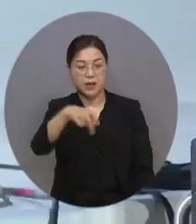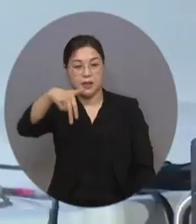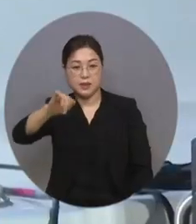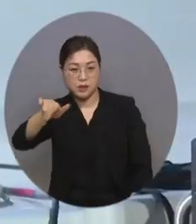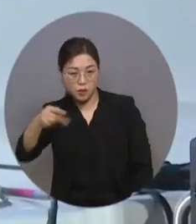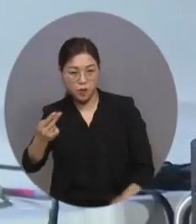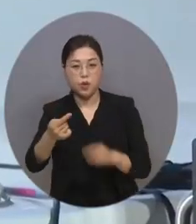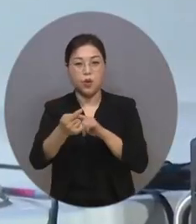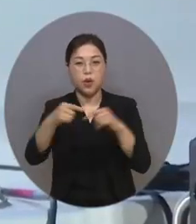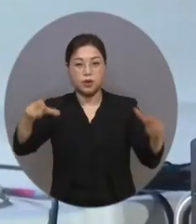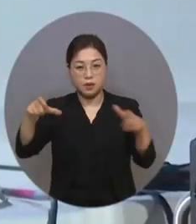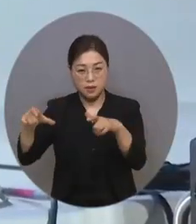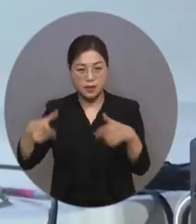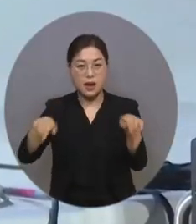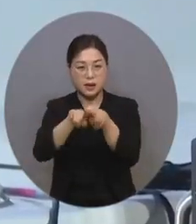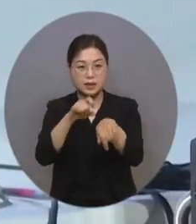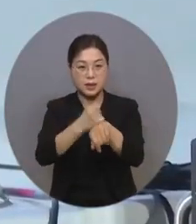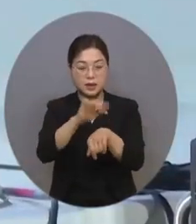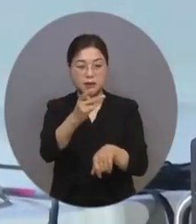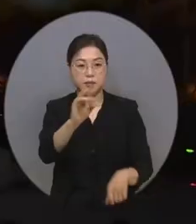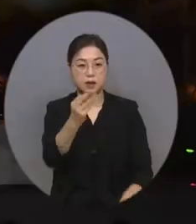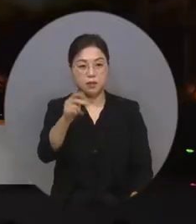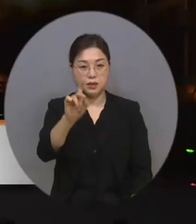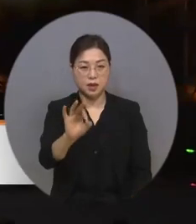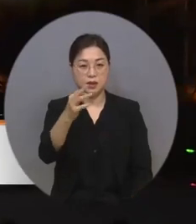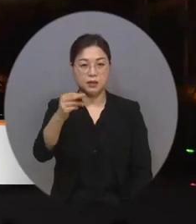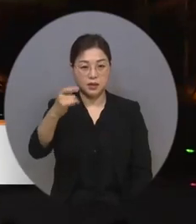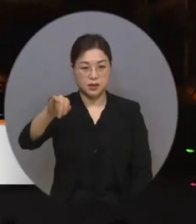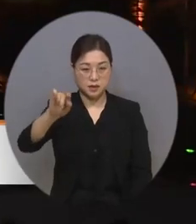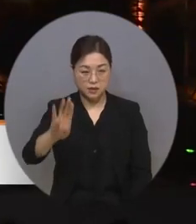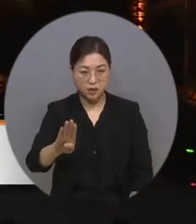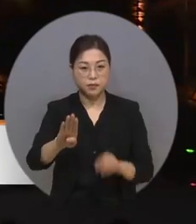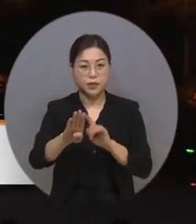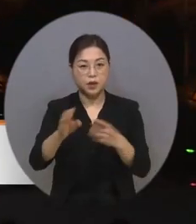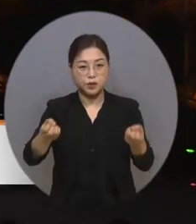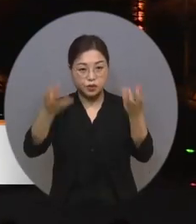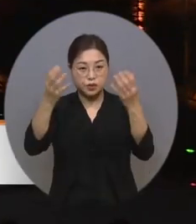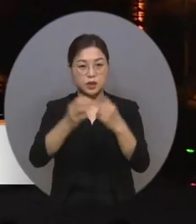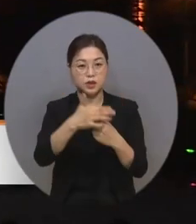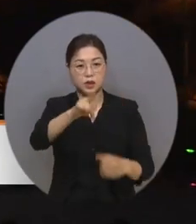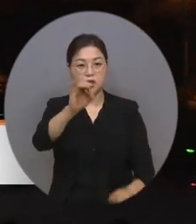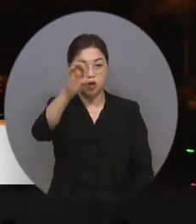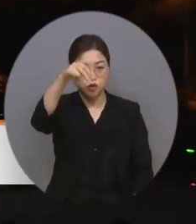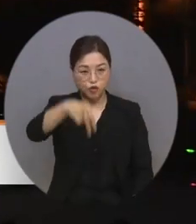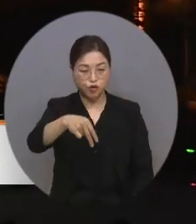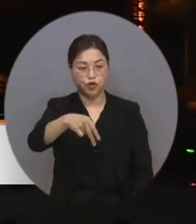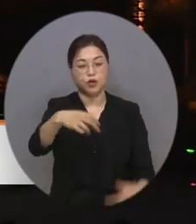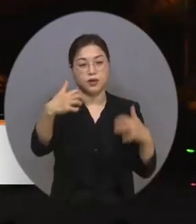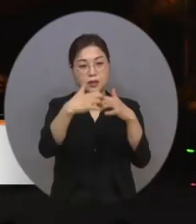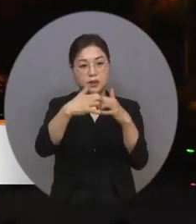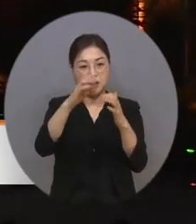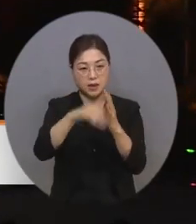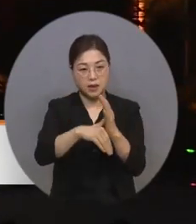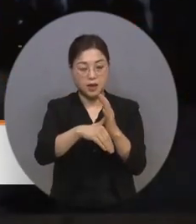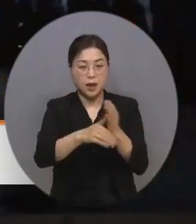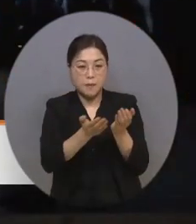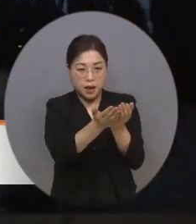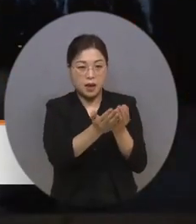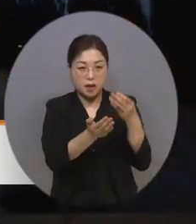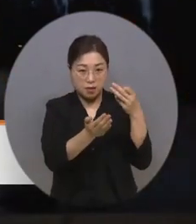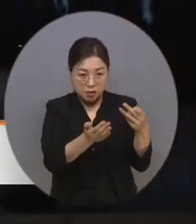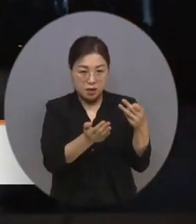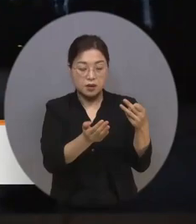공동 주최하는 명량 대첩축제는 정유재란 당시 13척의 배로 133척의